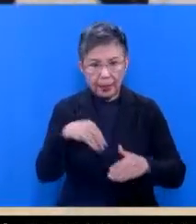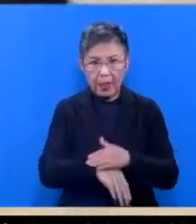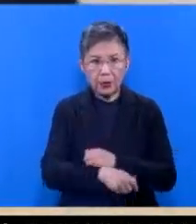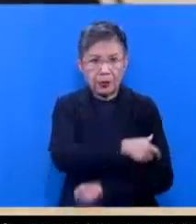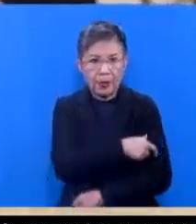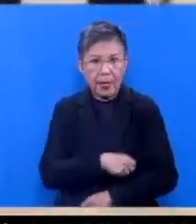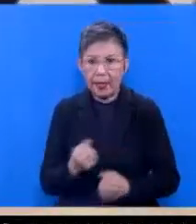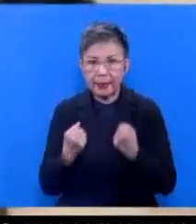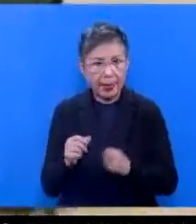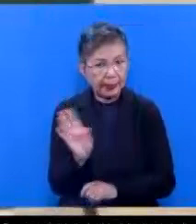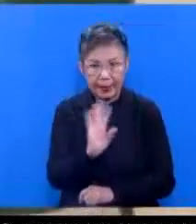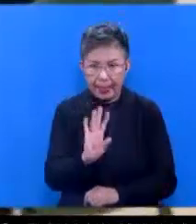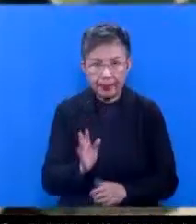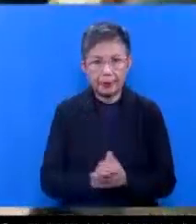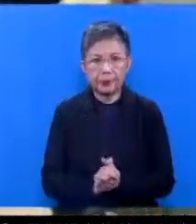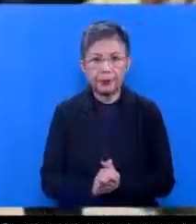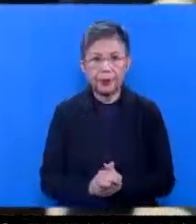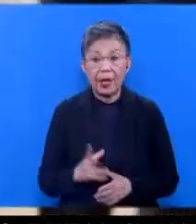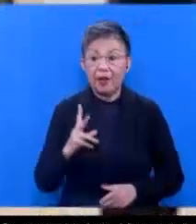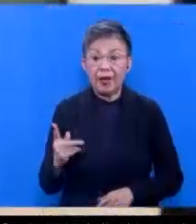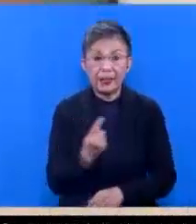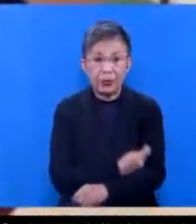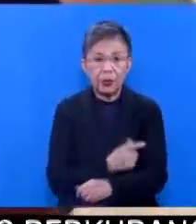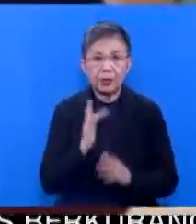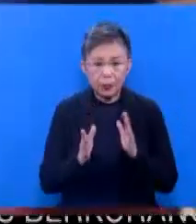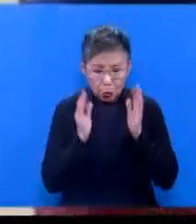kesehatan. Saat ini pemberian vaksin